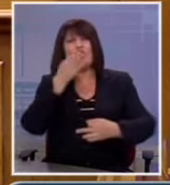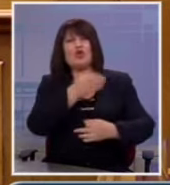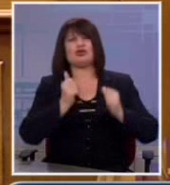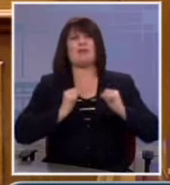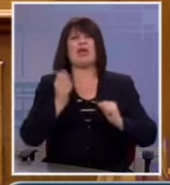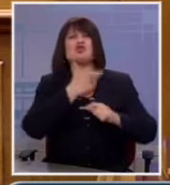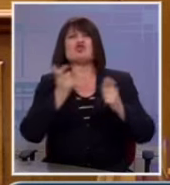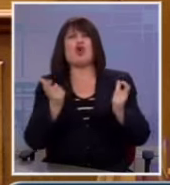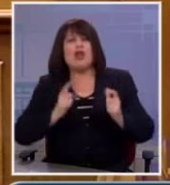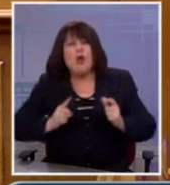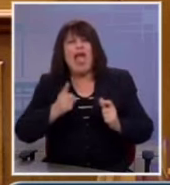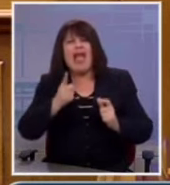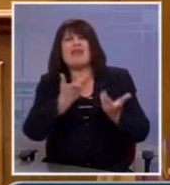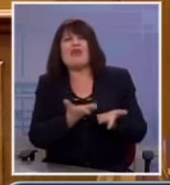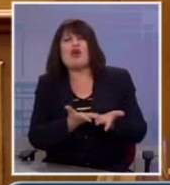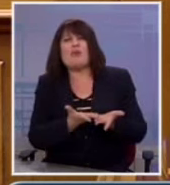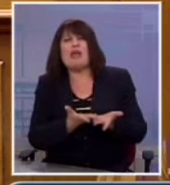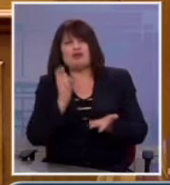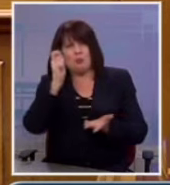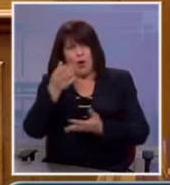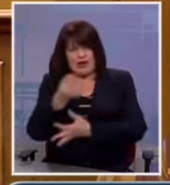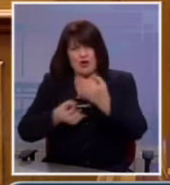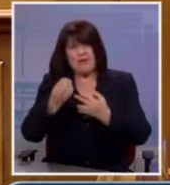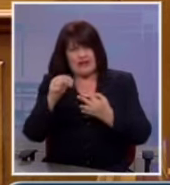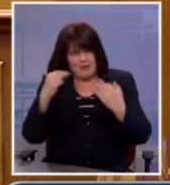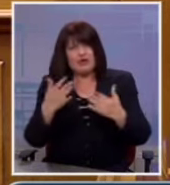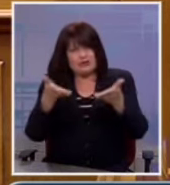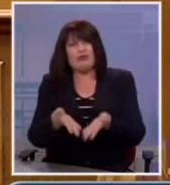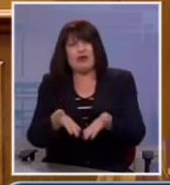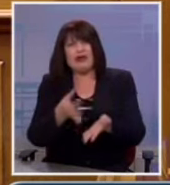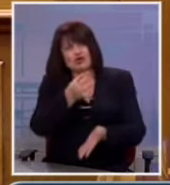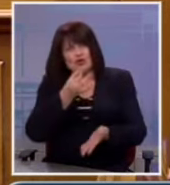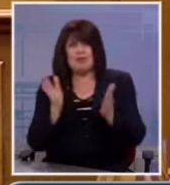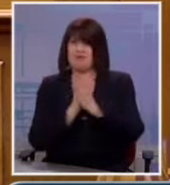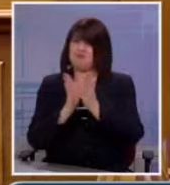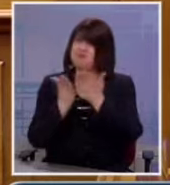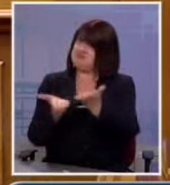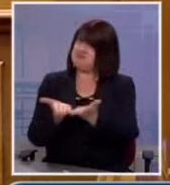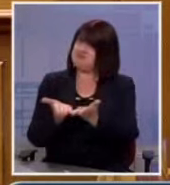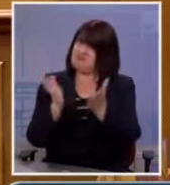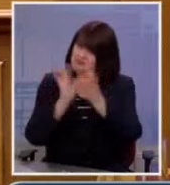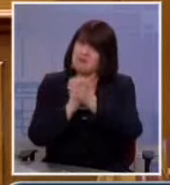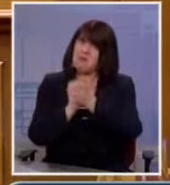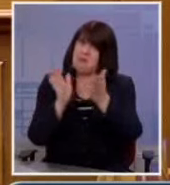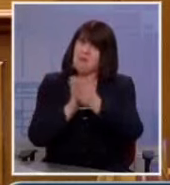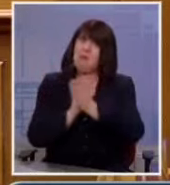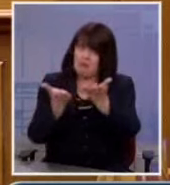σχολική εκδρομή. Και αυτό γίνεται πολιτικό επιχείρημα ενώπιον της Βουλής. Μπράβο! Μπράβο!